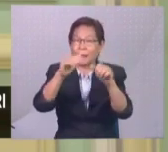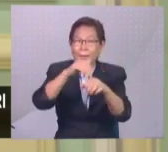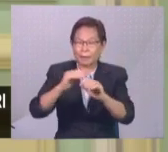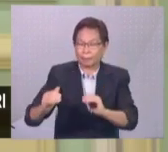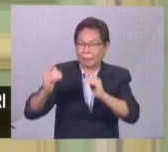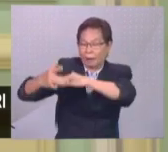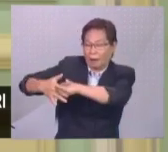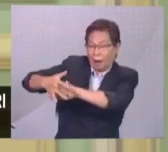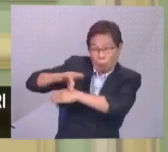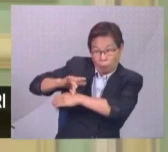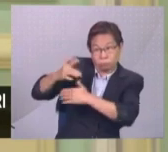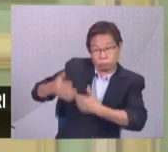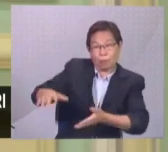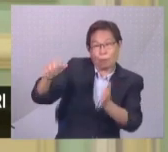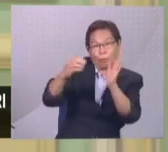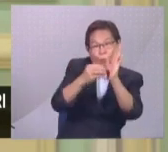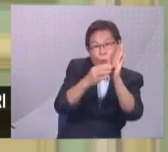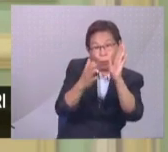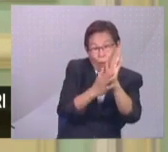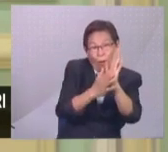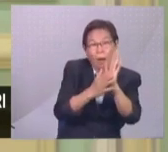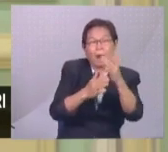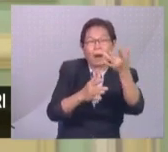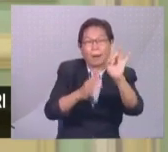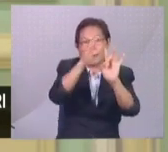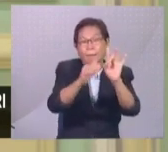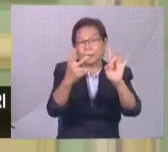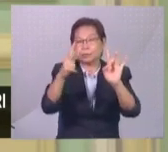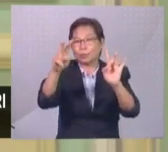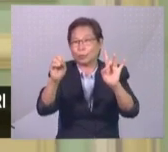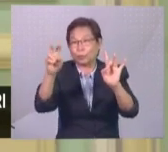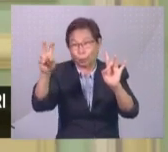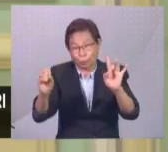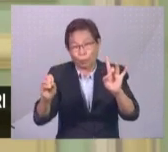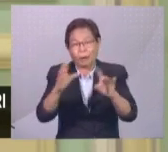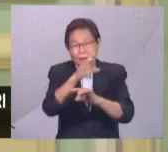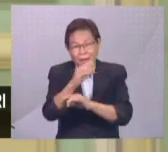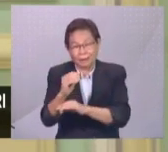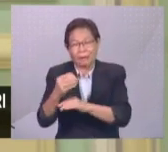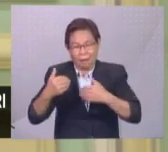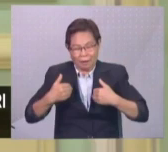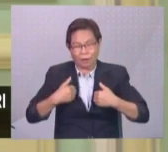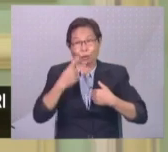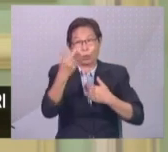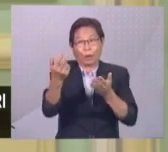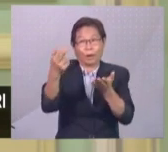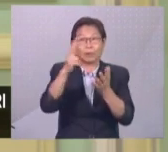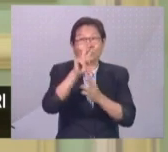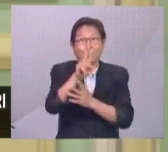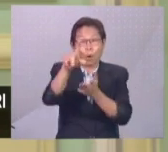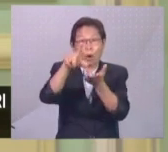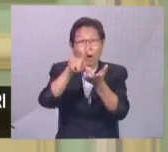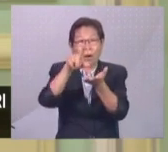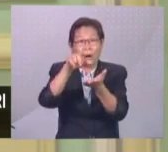peringkat awal itu telah diwartakan pada 18 much 2020 manakala ada duo lagi worthed